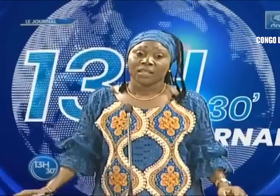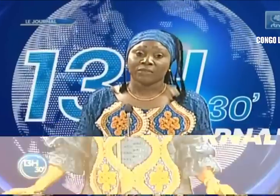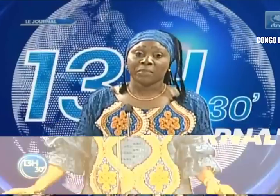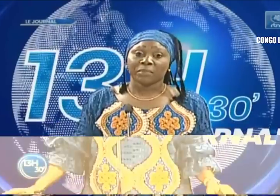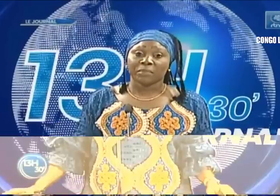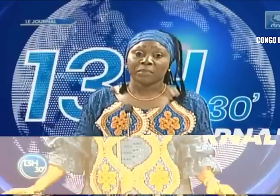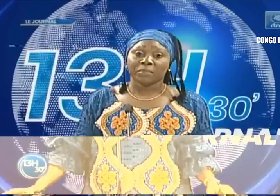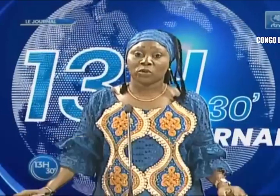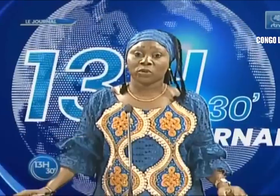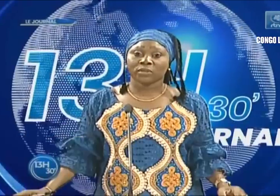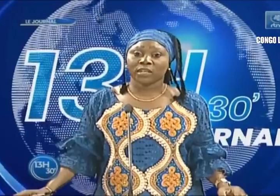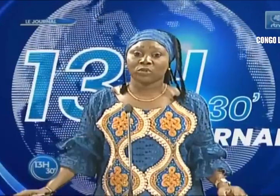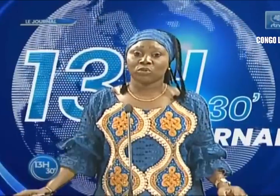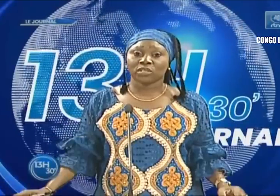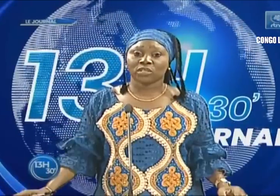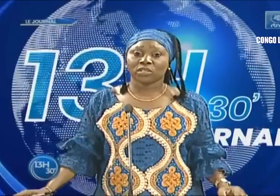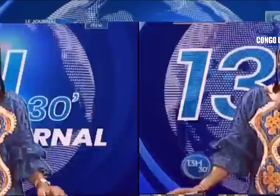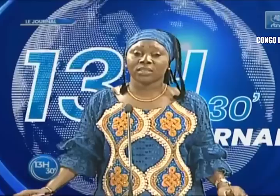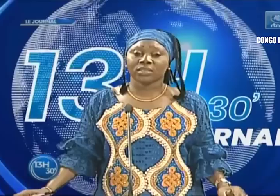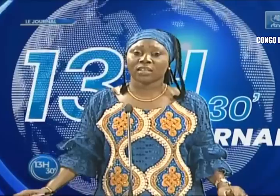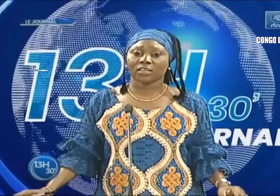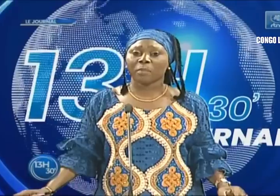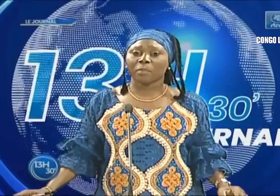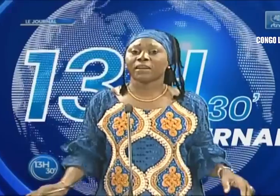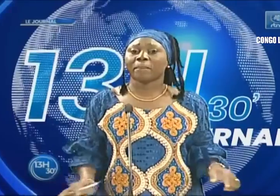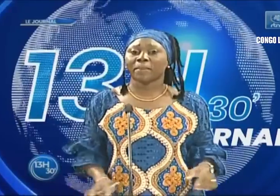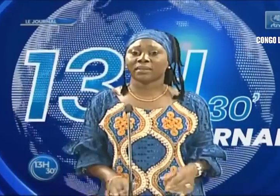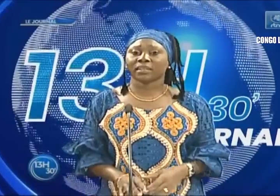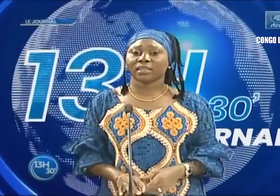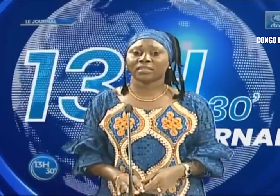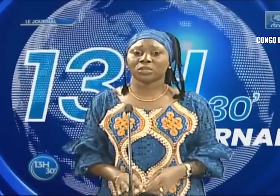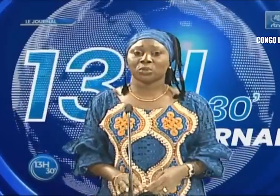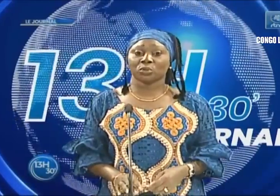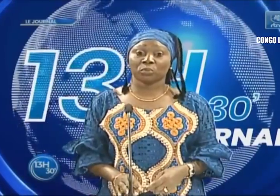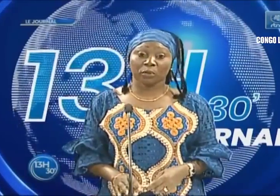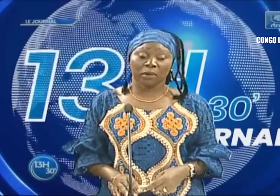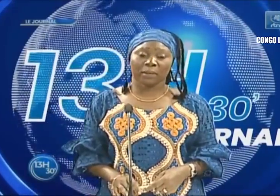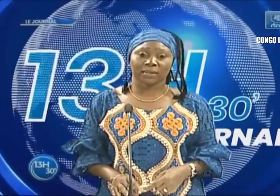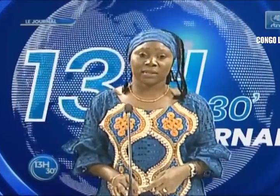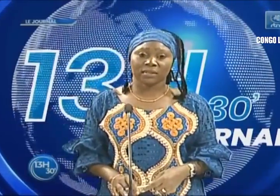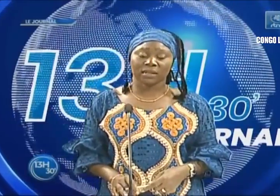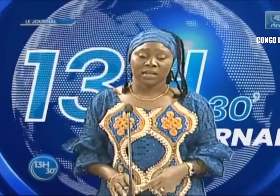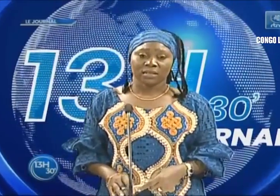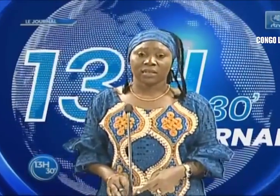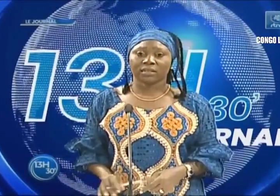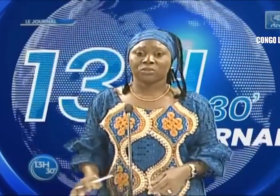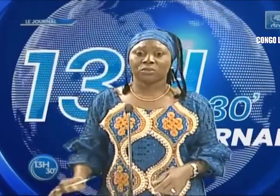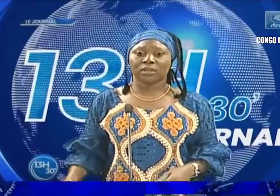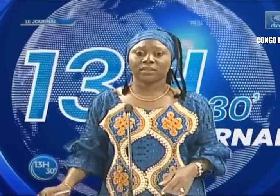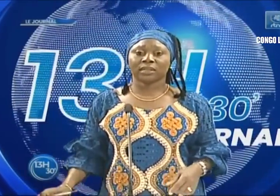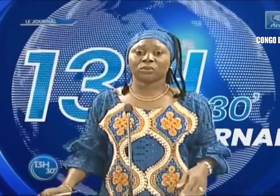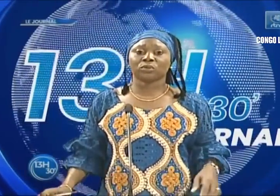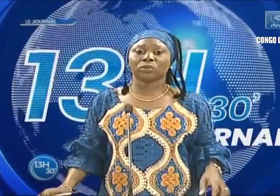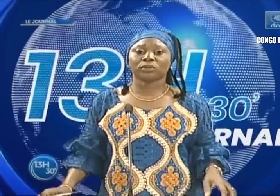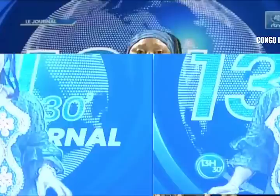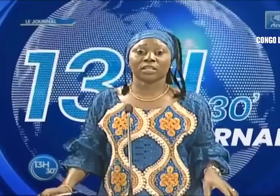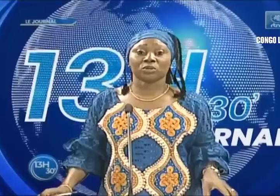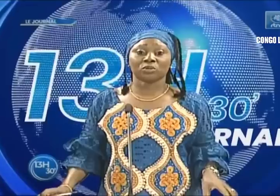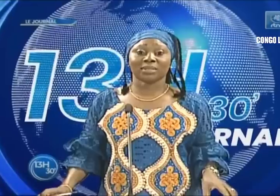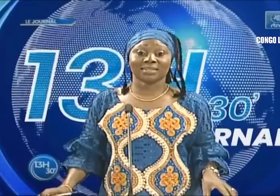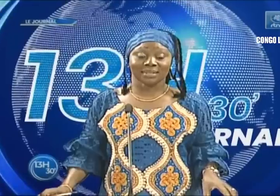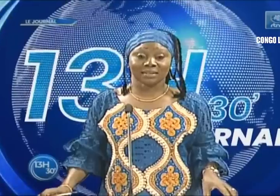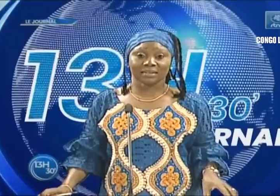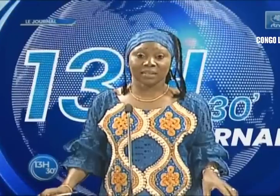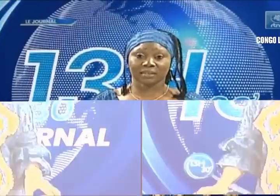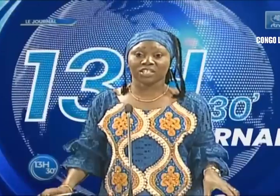Les 20 piliers prioritaires du chef de l'État, cap vers la matérialisation, première partie, c'est l'intitulé d'un documentaire sur